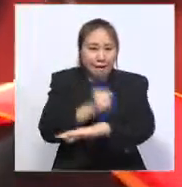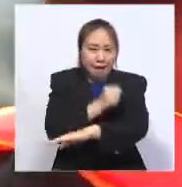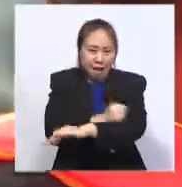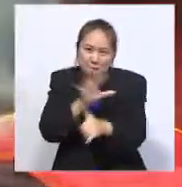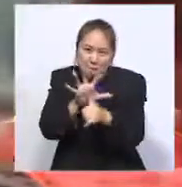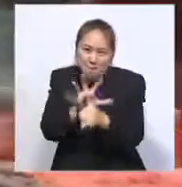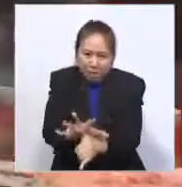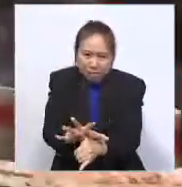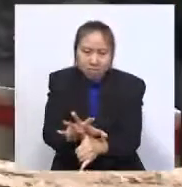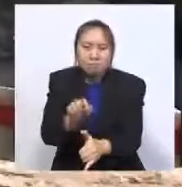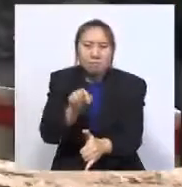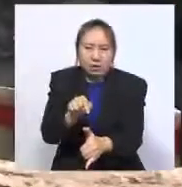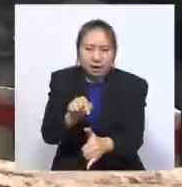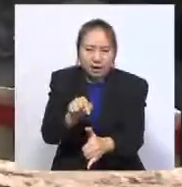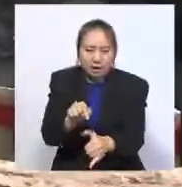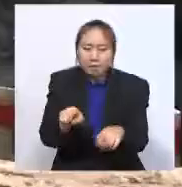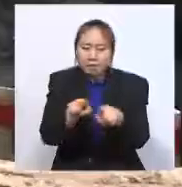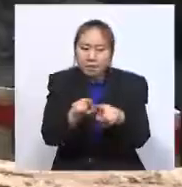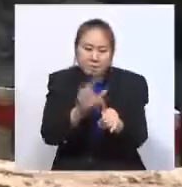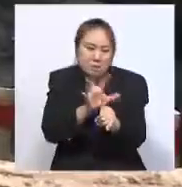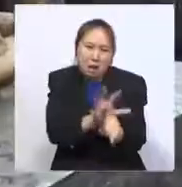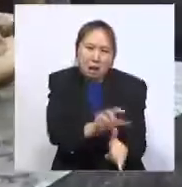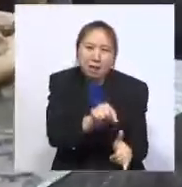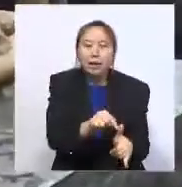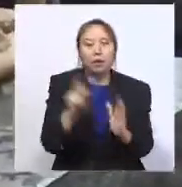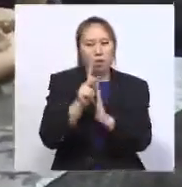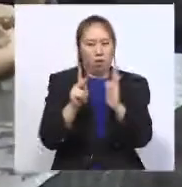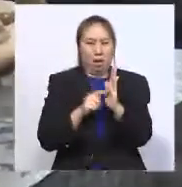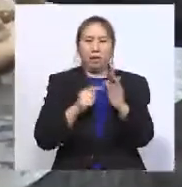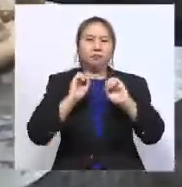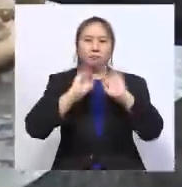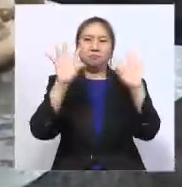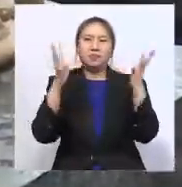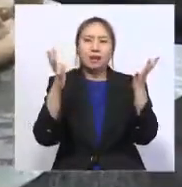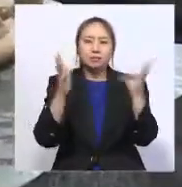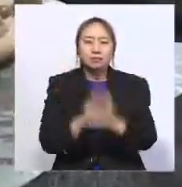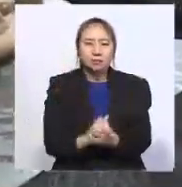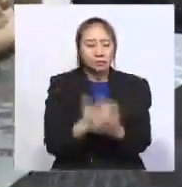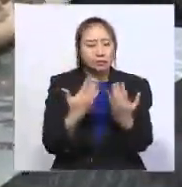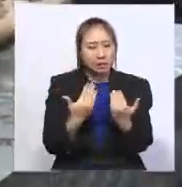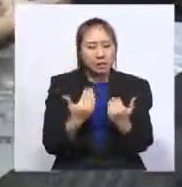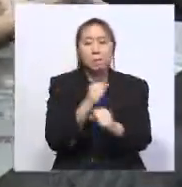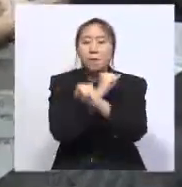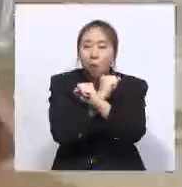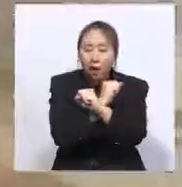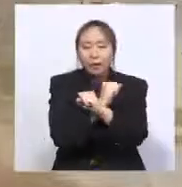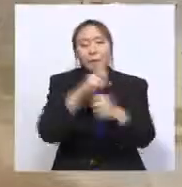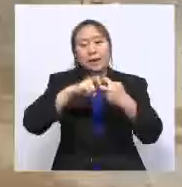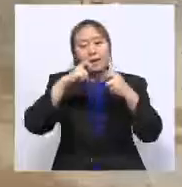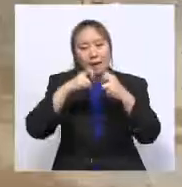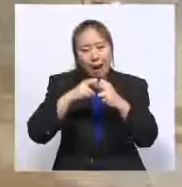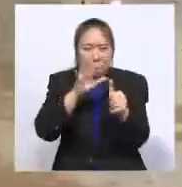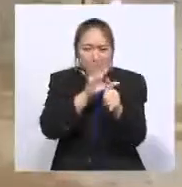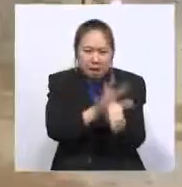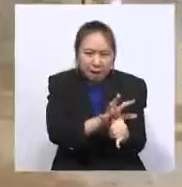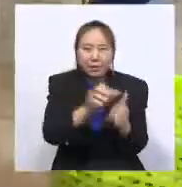านบังคับที่ไม่เข้าข่ายค้ามนุษย์ไว้อย่างชัดเจนทำให้ไม่สามารถป้องกันและแก้ไขปัญหาการใช้แรงงาน